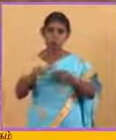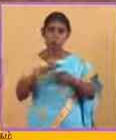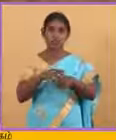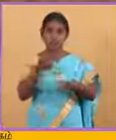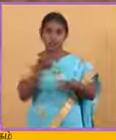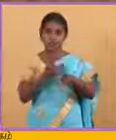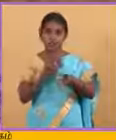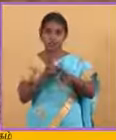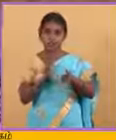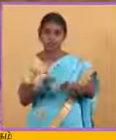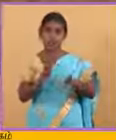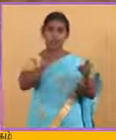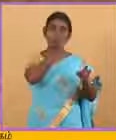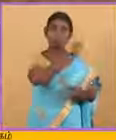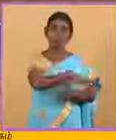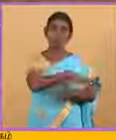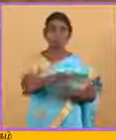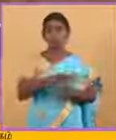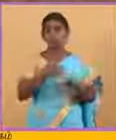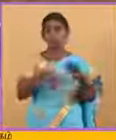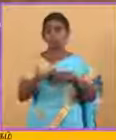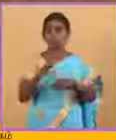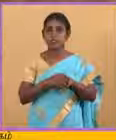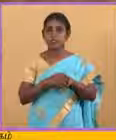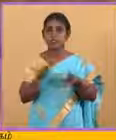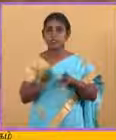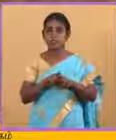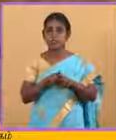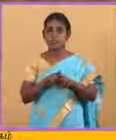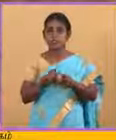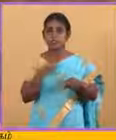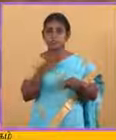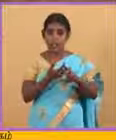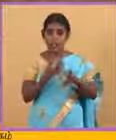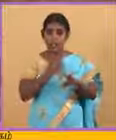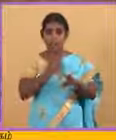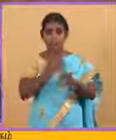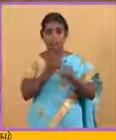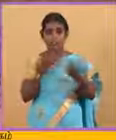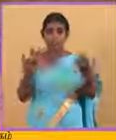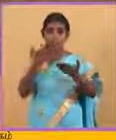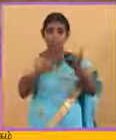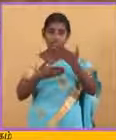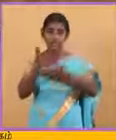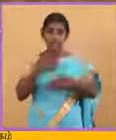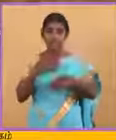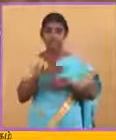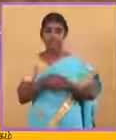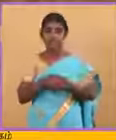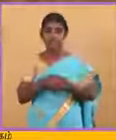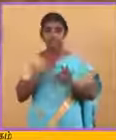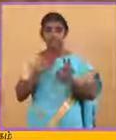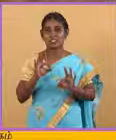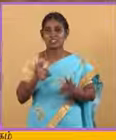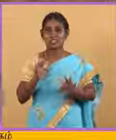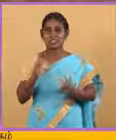தூக்கி போட்டுட்டும் போகணும். இப்படி என்னை கல் பண்படுத்தியது என்று கூறுகின்றார். எவ்வளவு ஒரு சிறந்த கருத்து